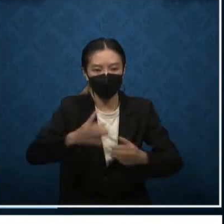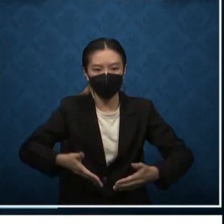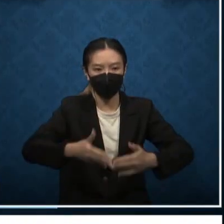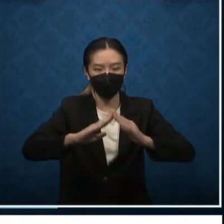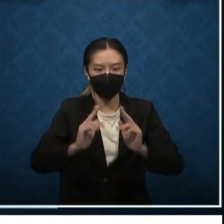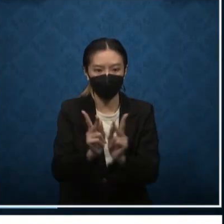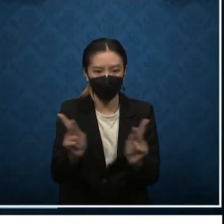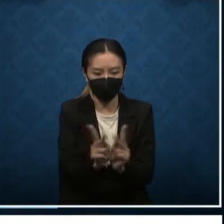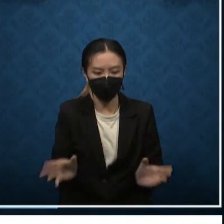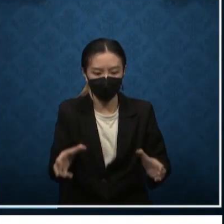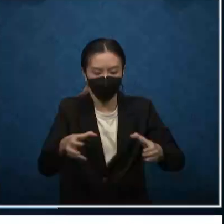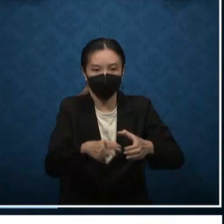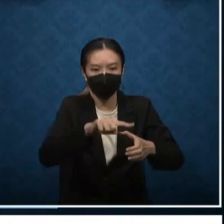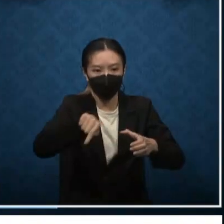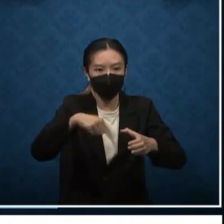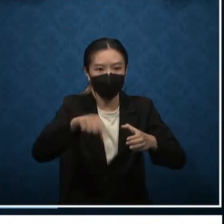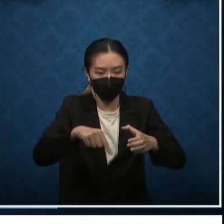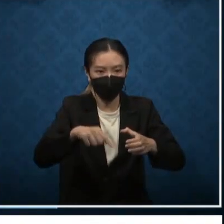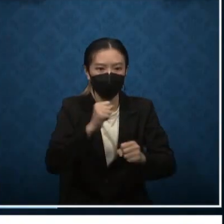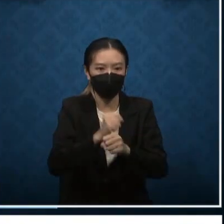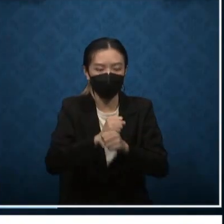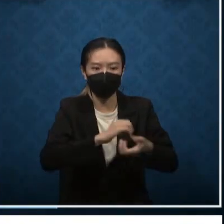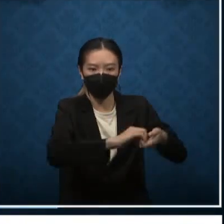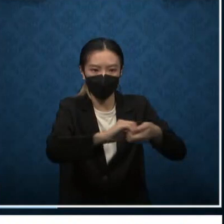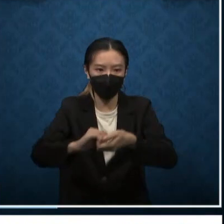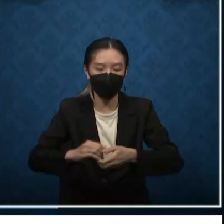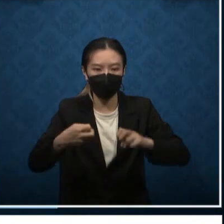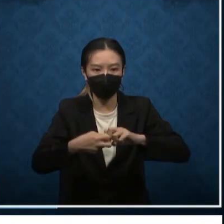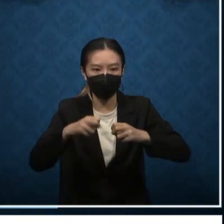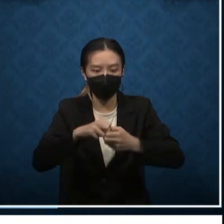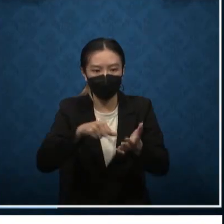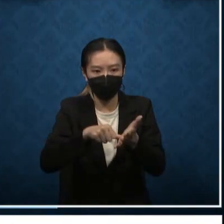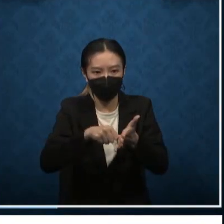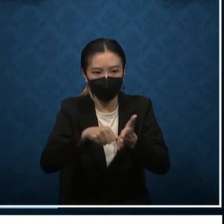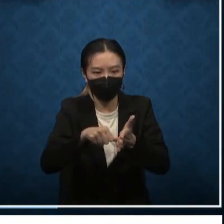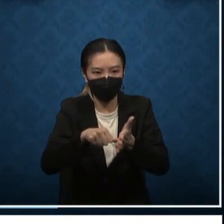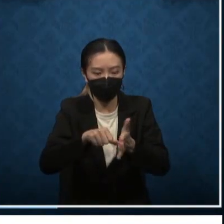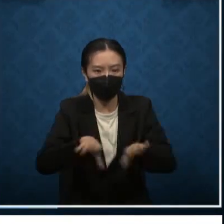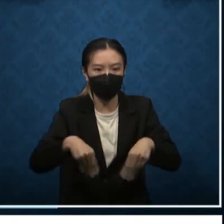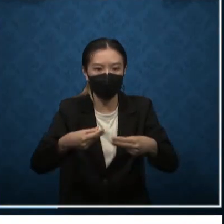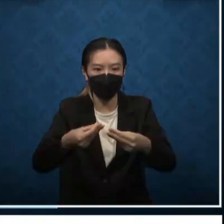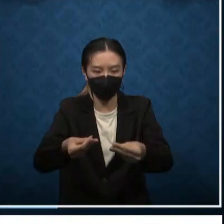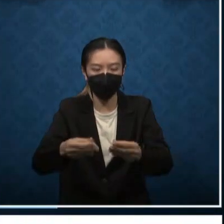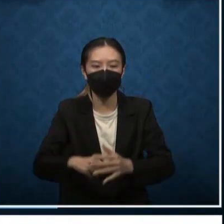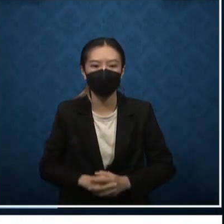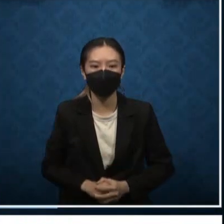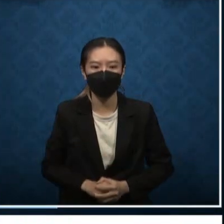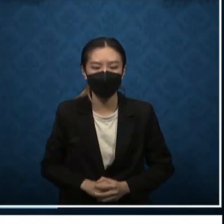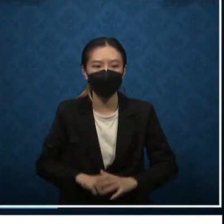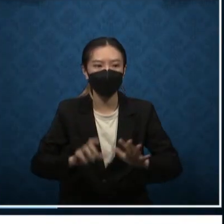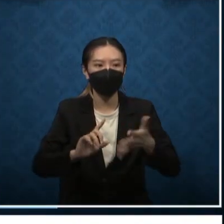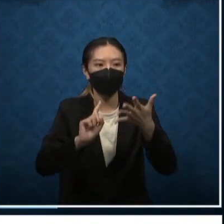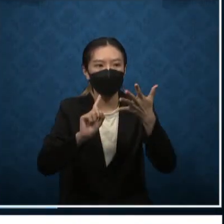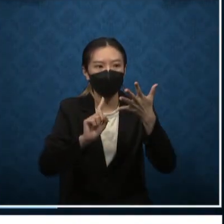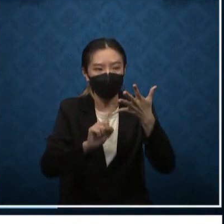ัฒนาประชาธิปฏัิั และสอบาชต่อเพื่อร่มกัแก้ไขบัหาต่ๆ ในขนาดประชุมประการณที่ 5 นะคร